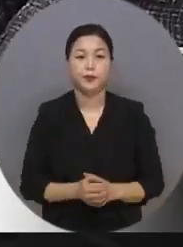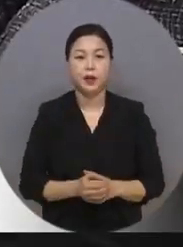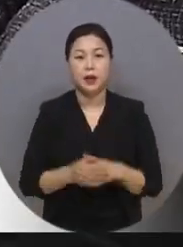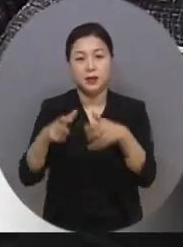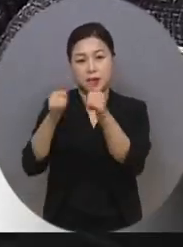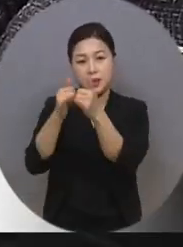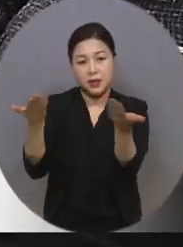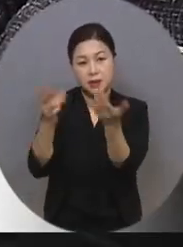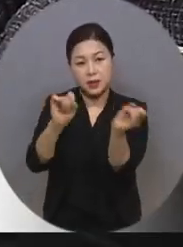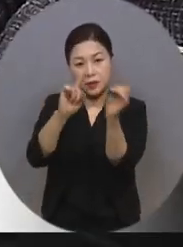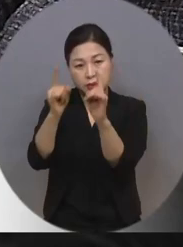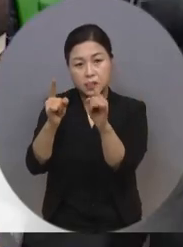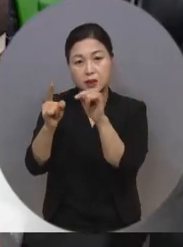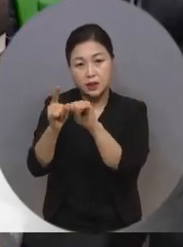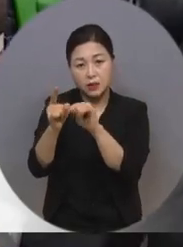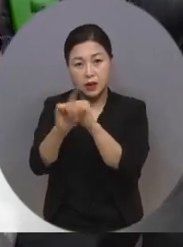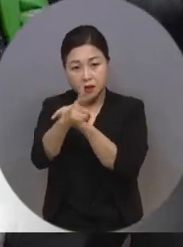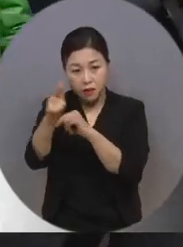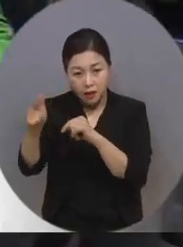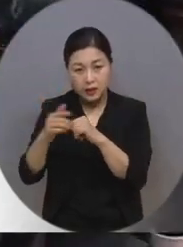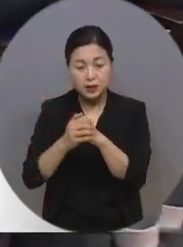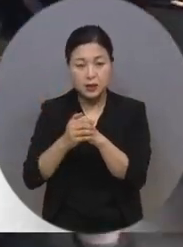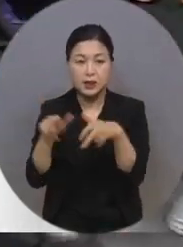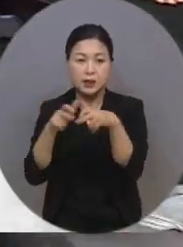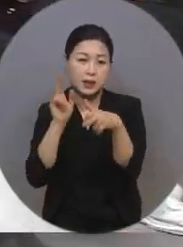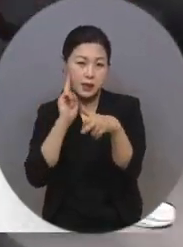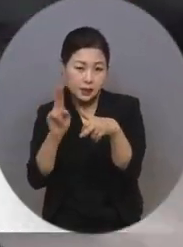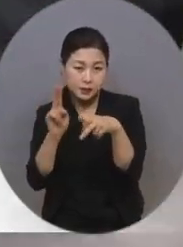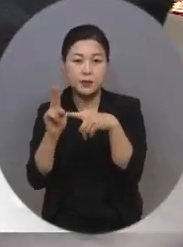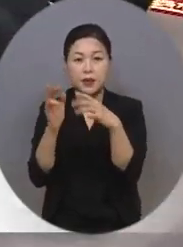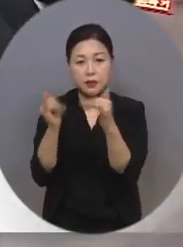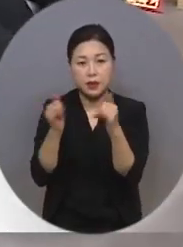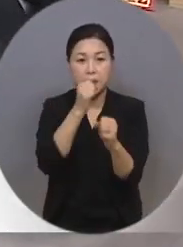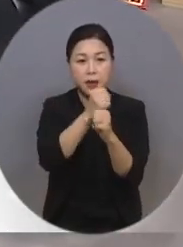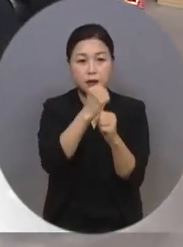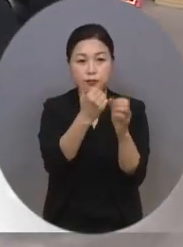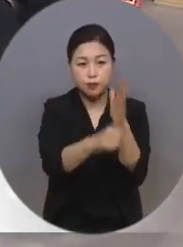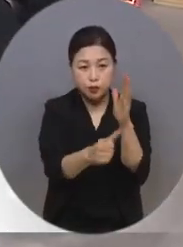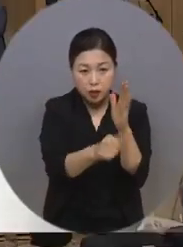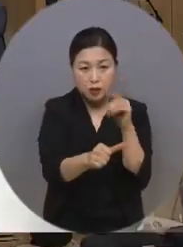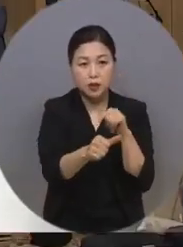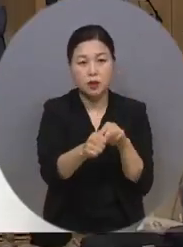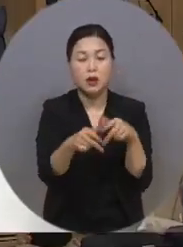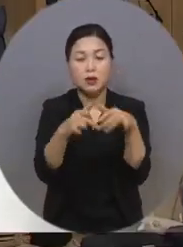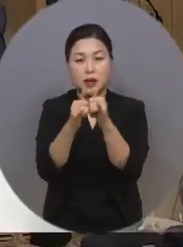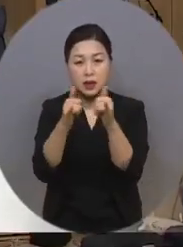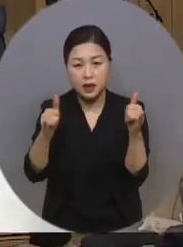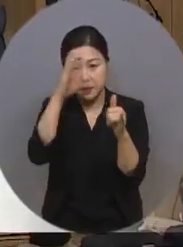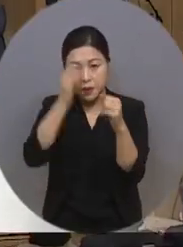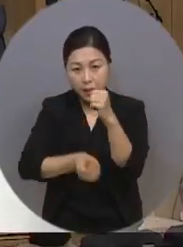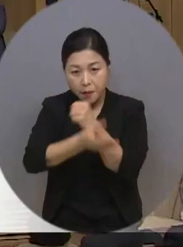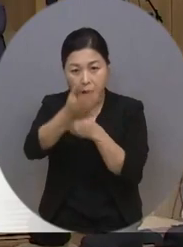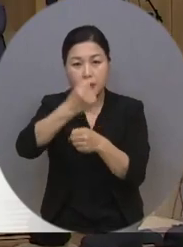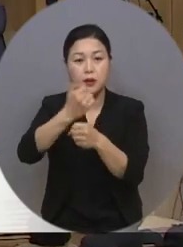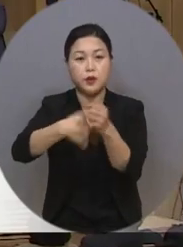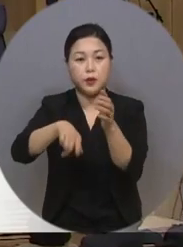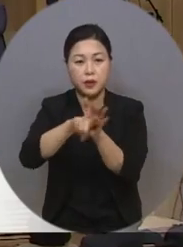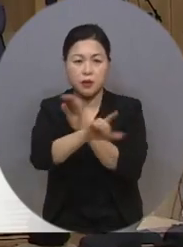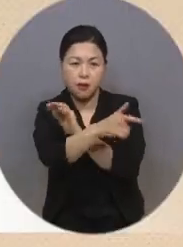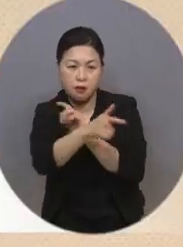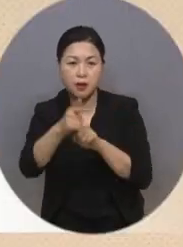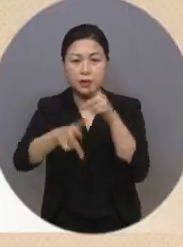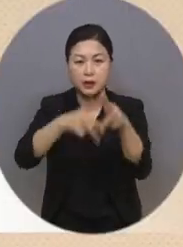장애인 직업재활 프로그램을 비롯해 중증장애인 생산품 생산, 장애인 모델 양성 아카데미 등 다채로운 사업을